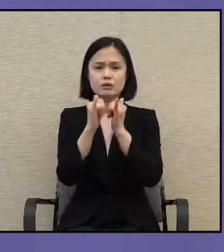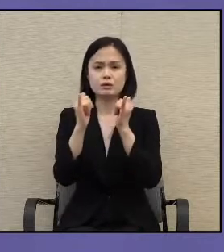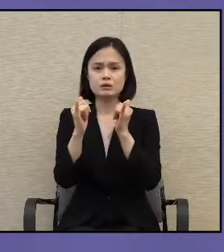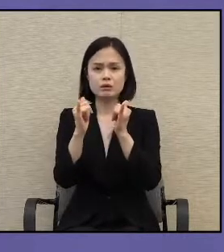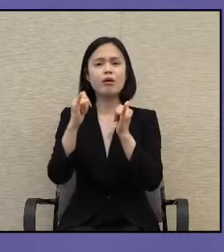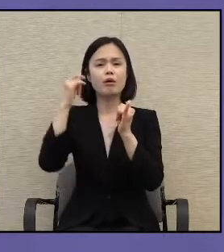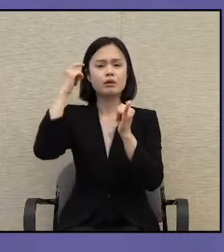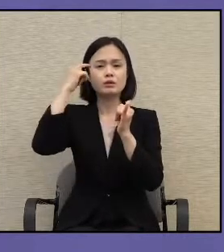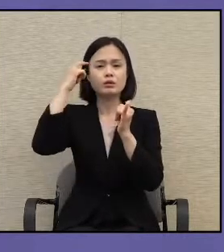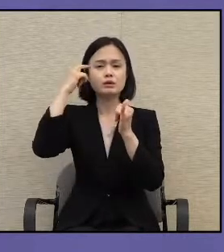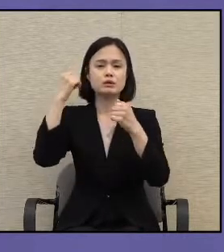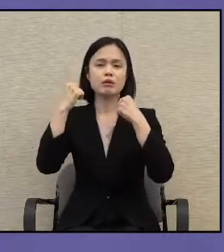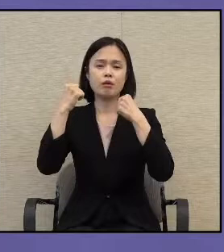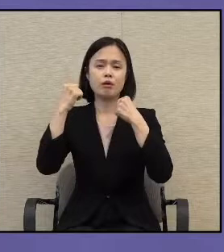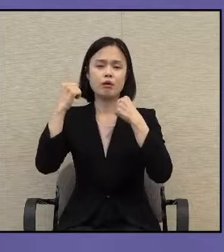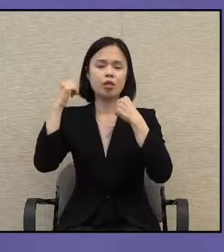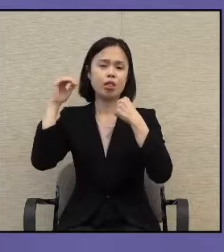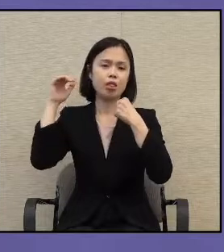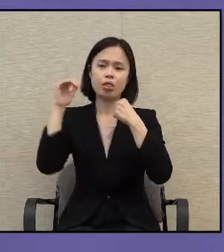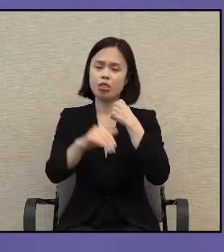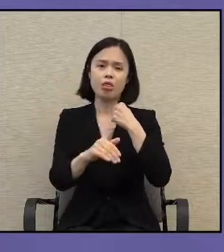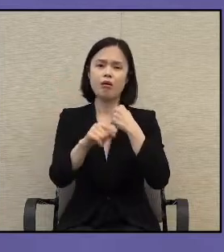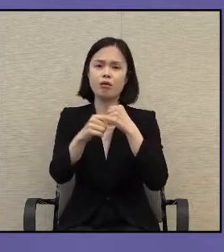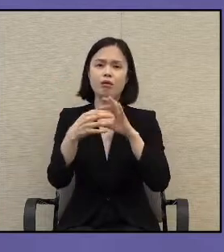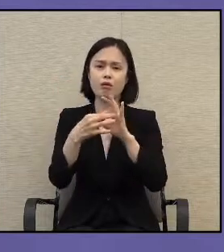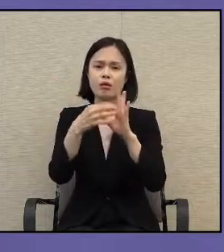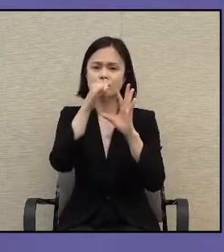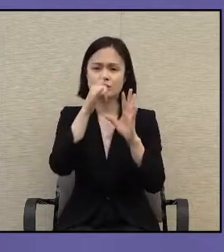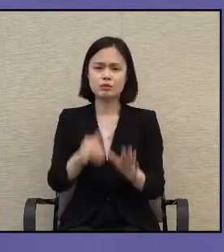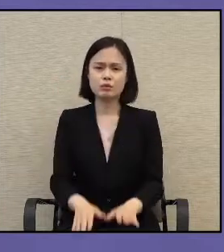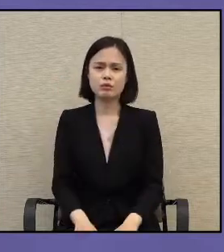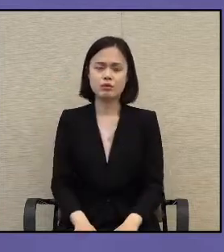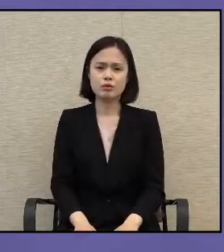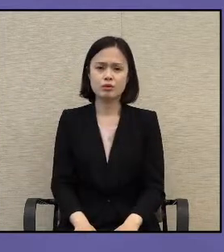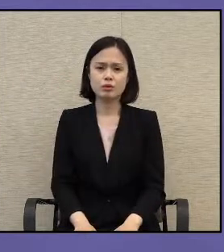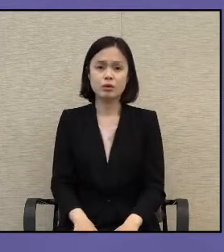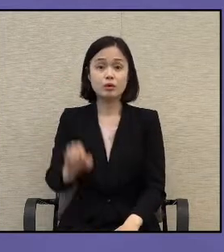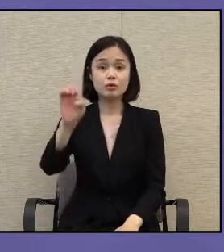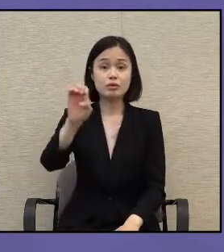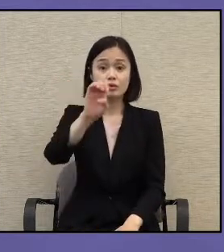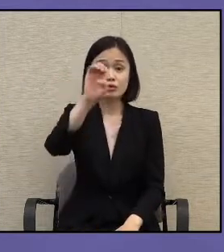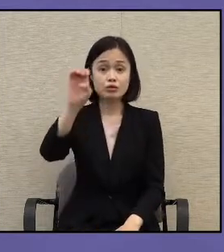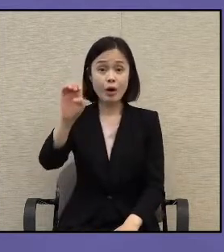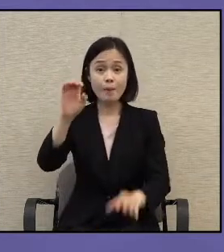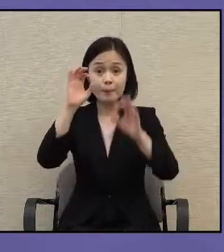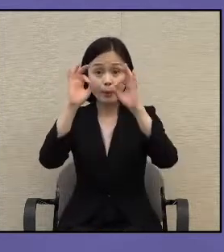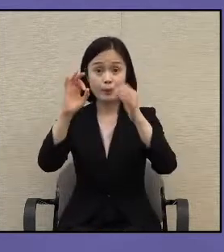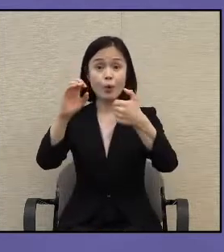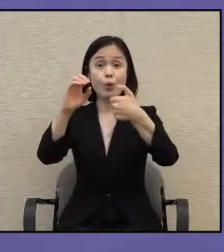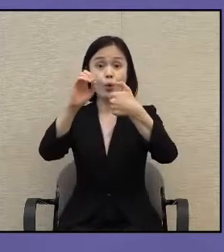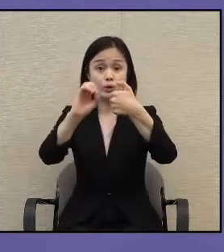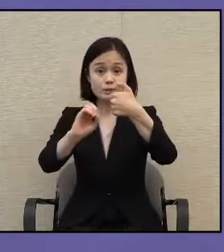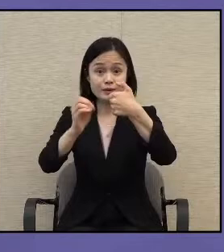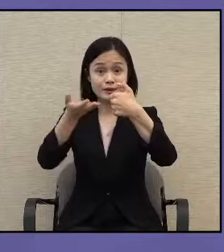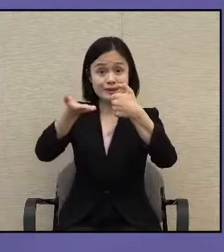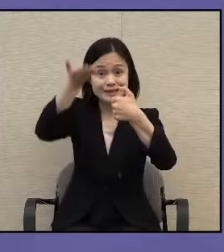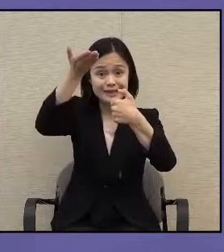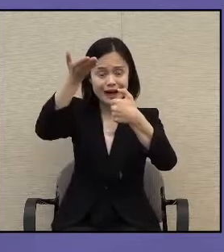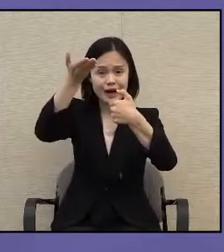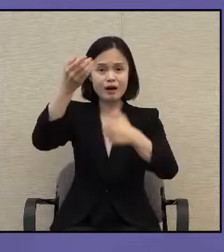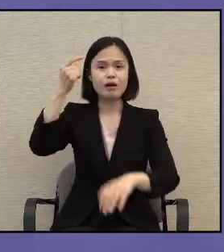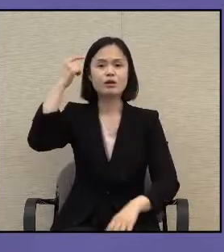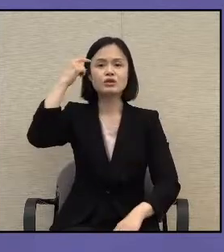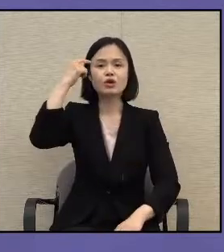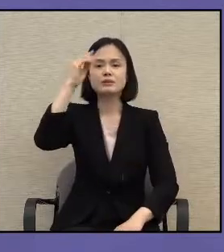대체로 유럽은 그래도 좀 양호한 것 같습니다. 한 50% 이상의 정신질환자들이, 그러니까 앞에서